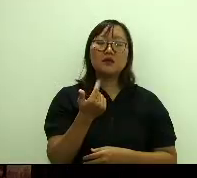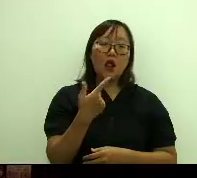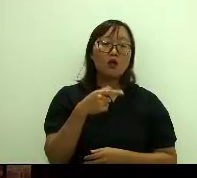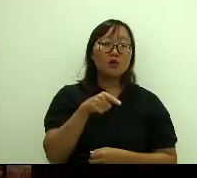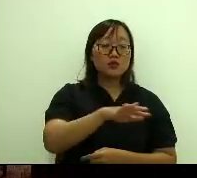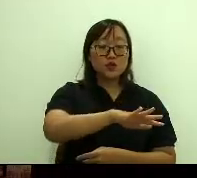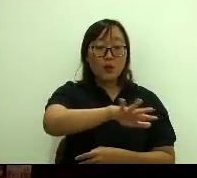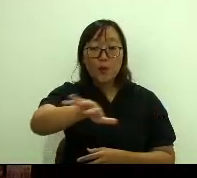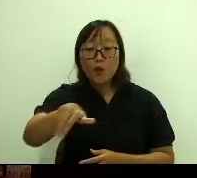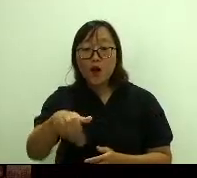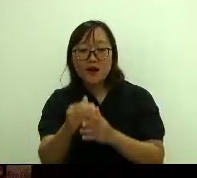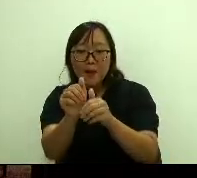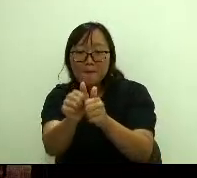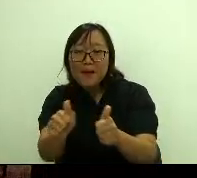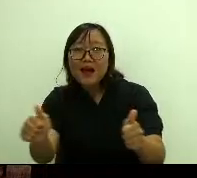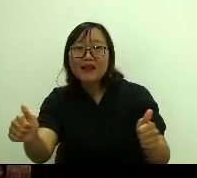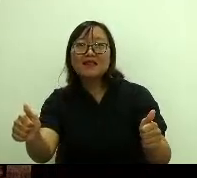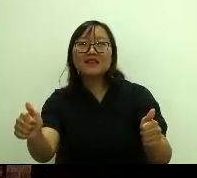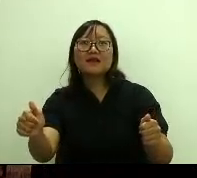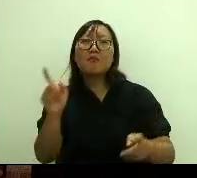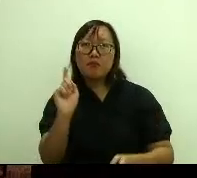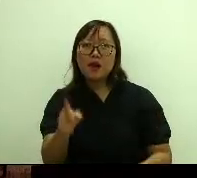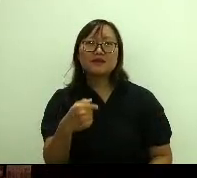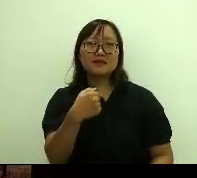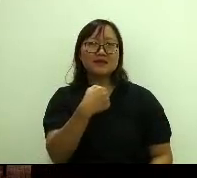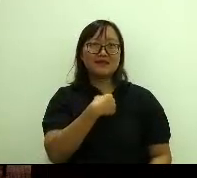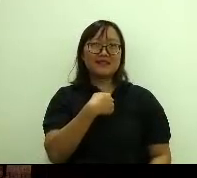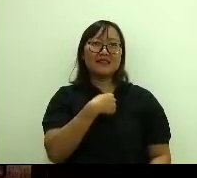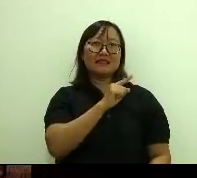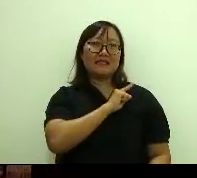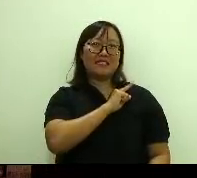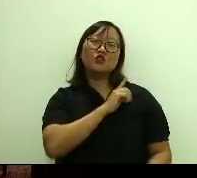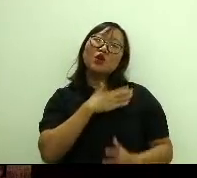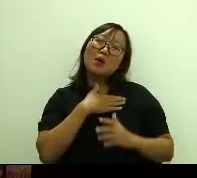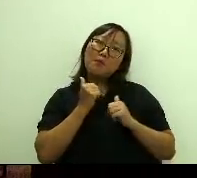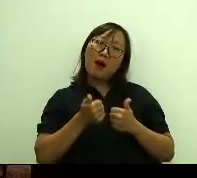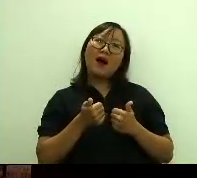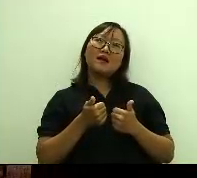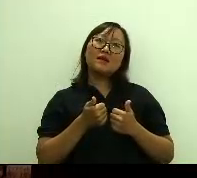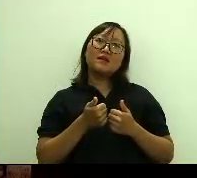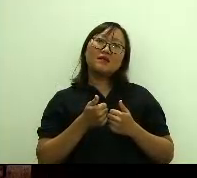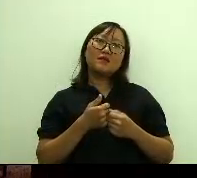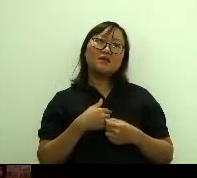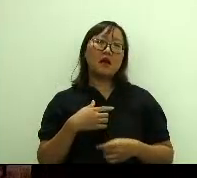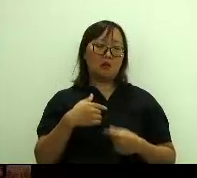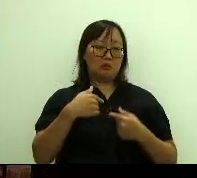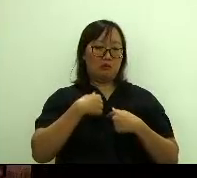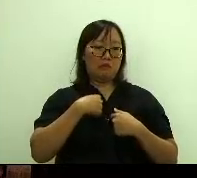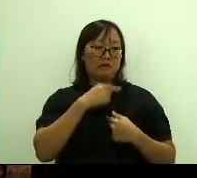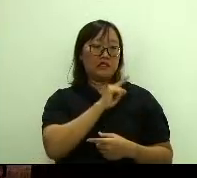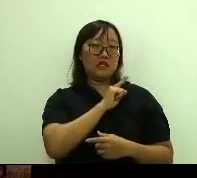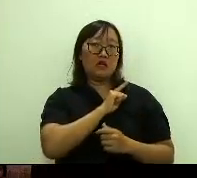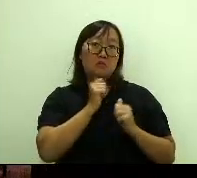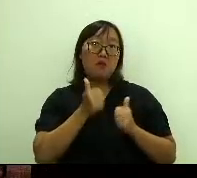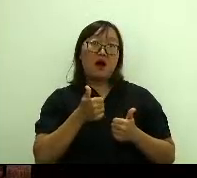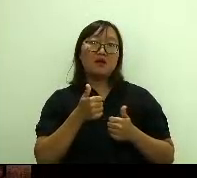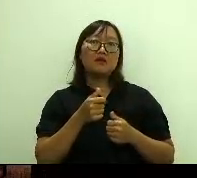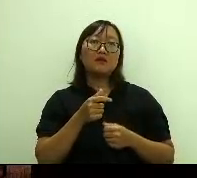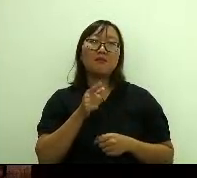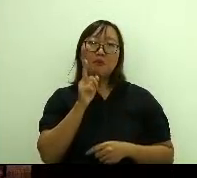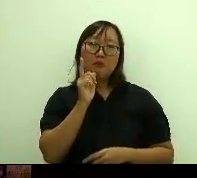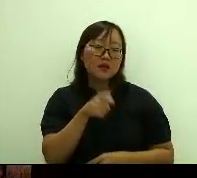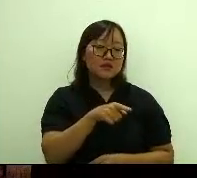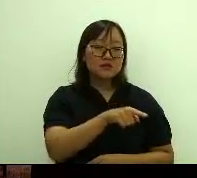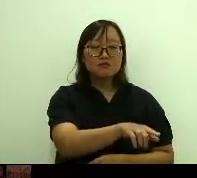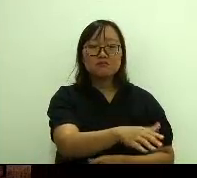Karena kebaikan bersama toh akhirnya dibangun oleh kebaikan setiap individu. Keluarga yang